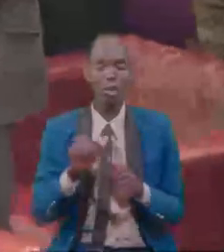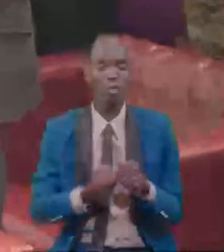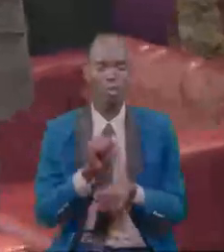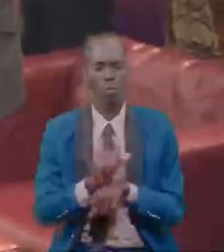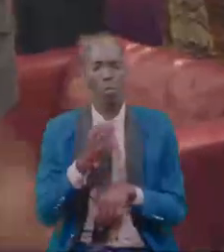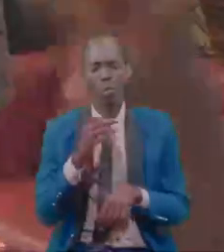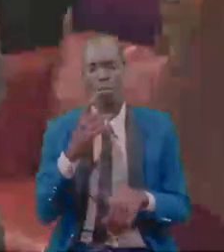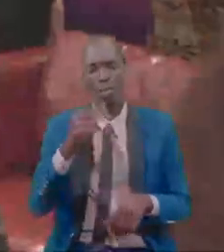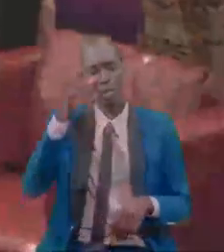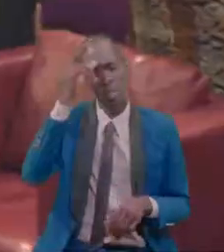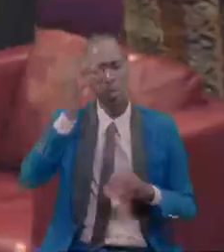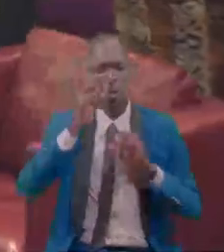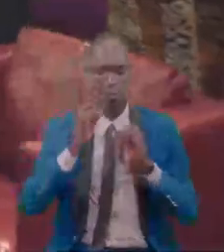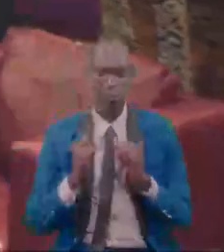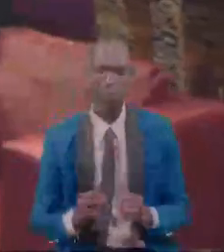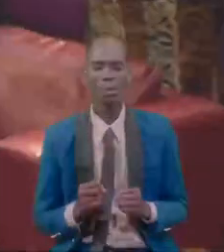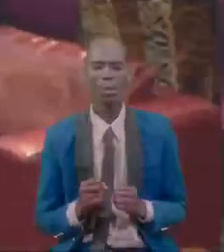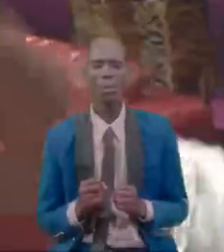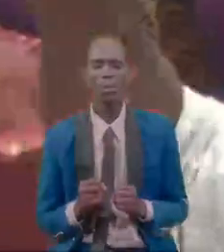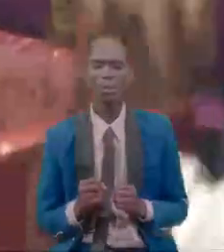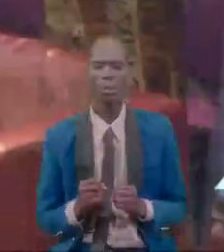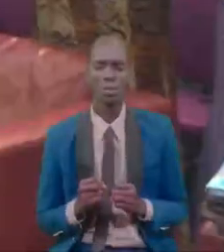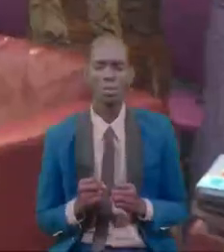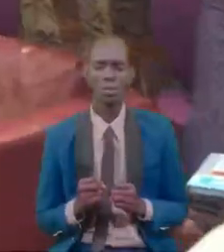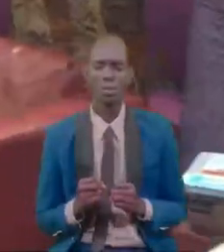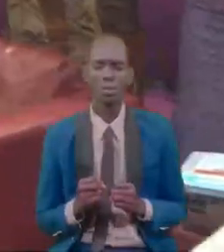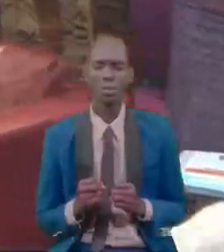qui détruit toute œuvre du diable. La puissance